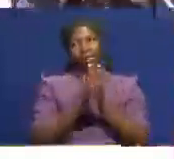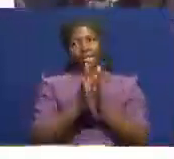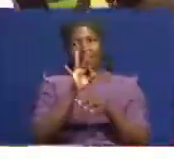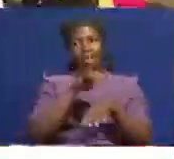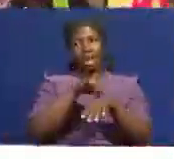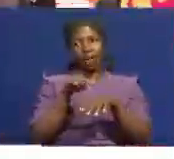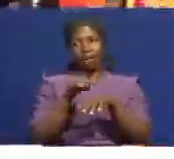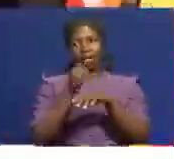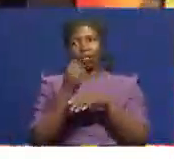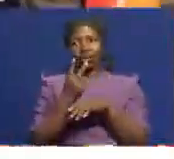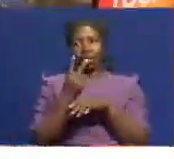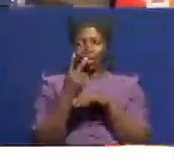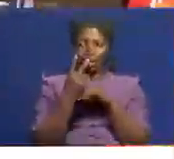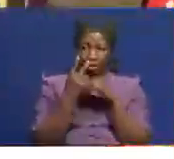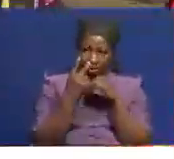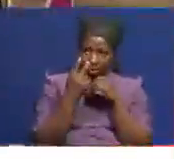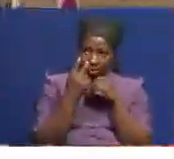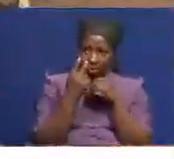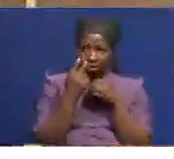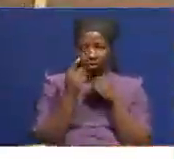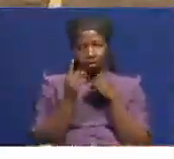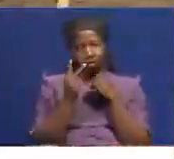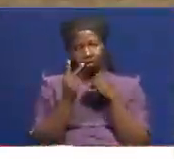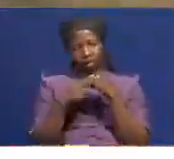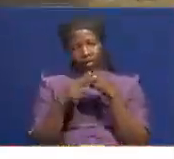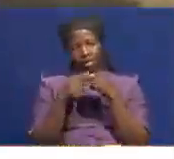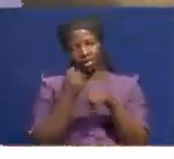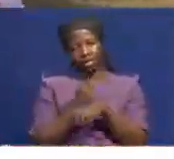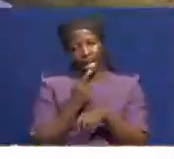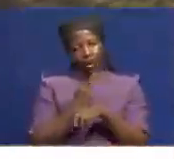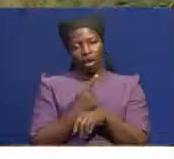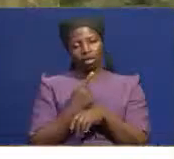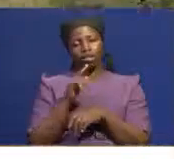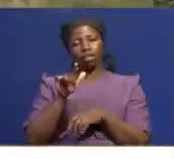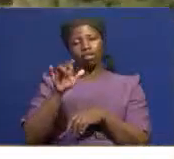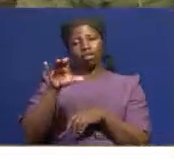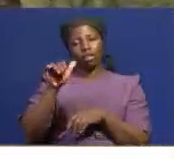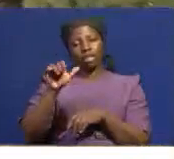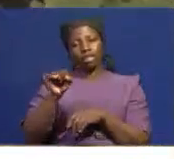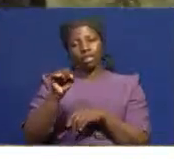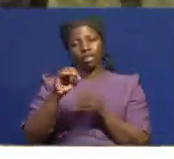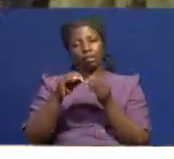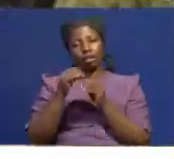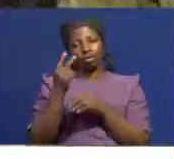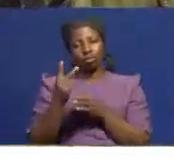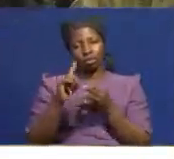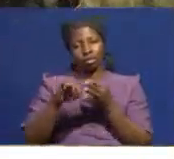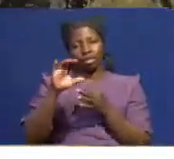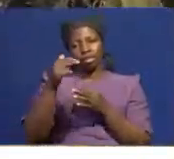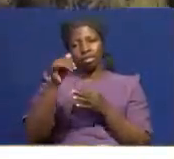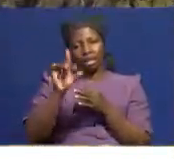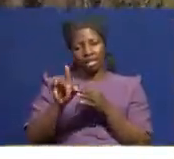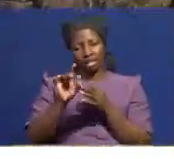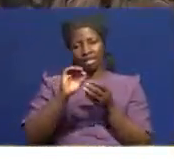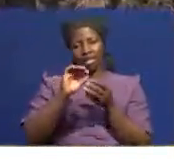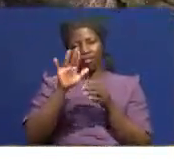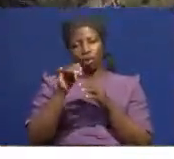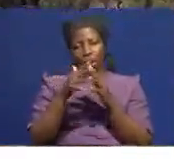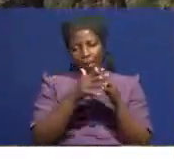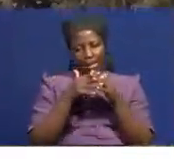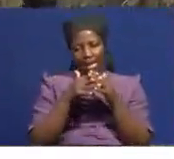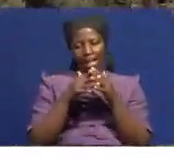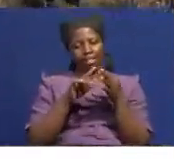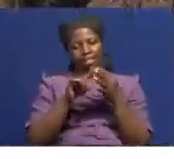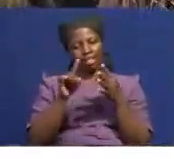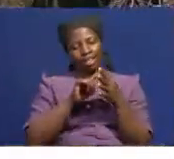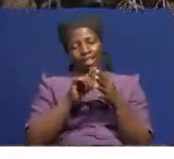3:12:59, huko Lucas Baum kutoka Ujerumani akimaliza katika nafasi ya pili. Chad Haga kutoka Marekani alikuwa wa tatu. Duncan Ruto